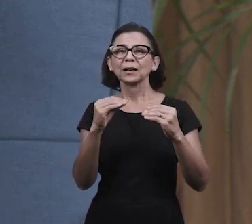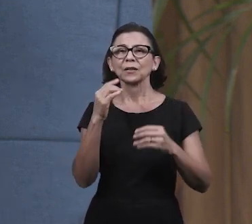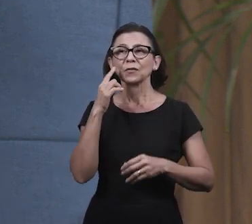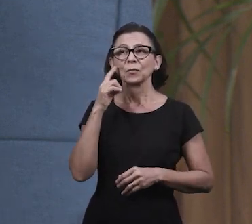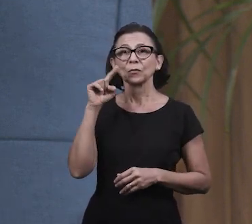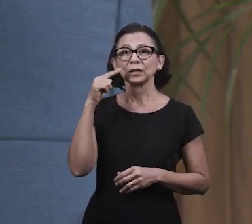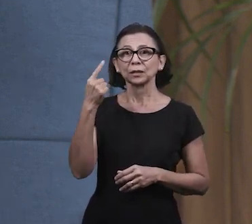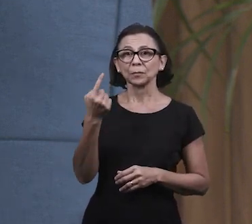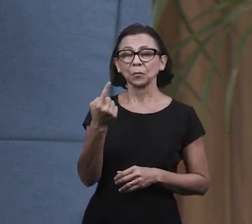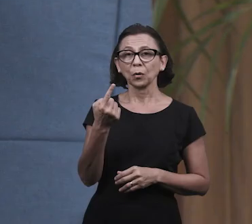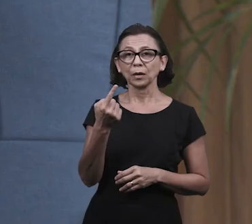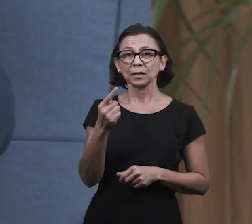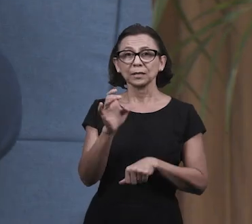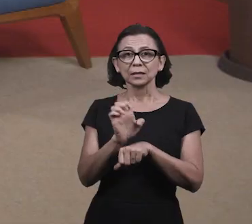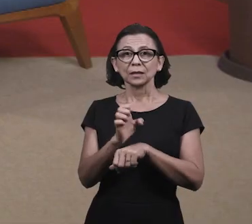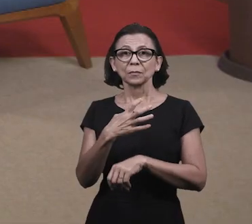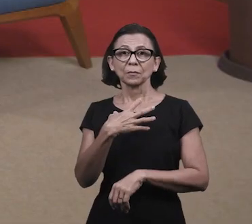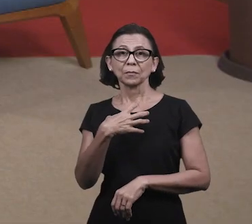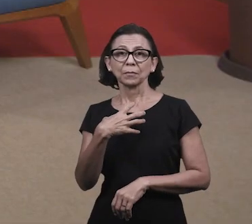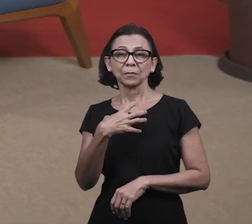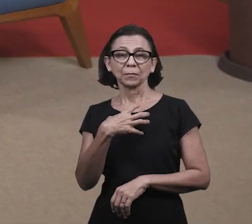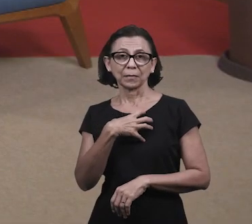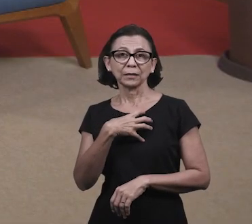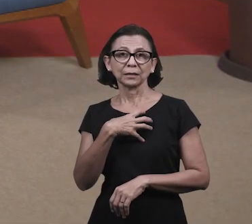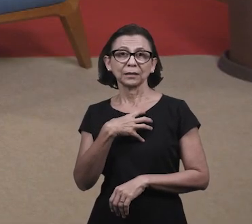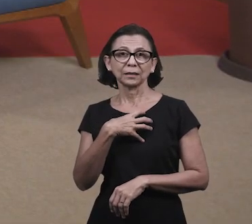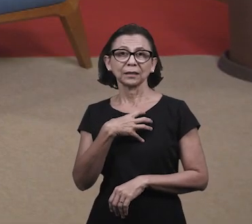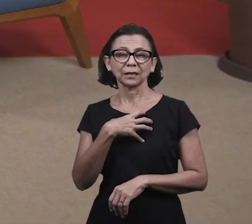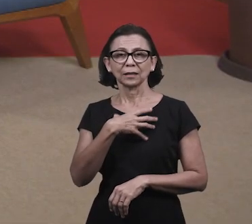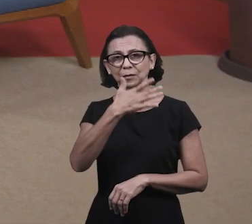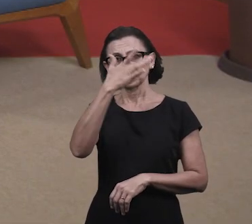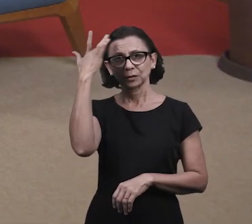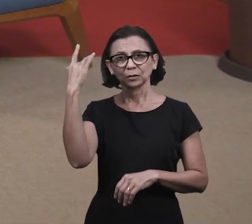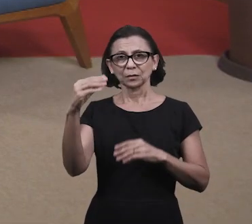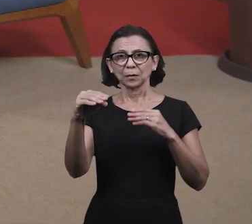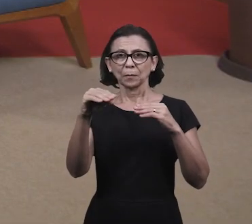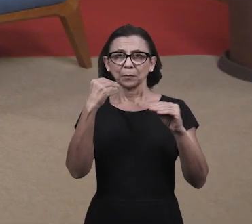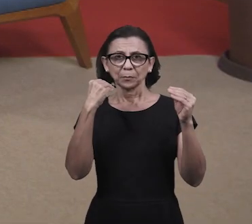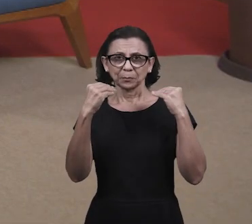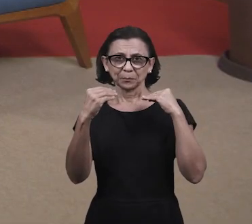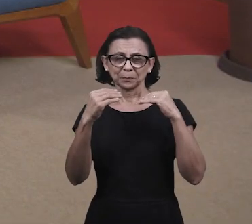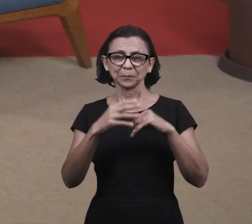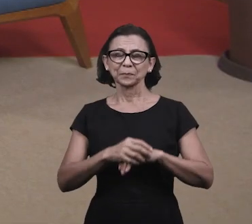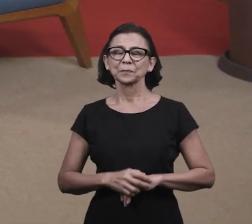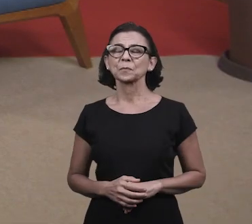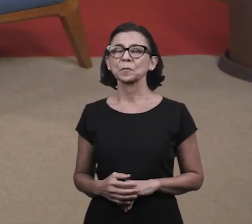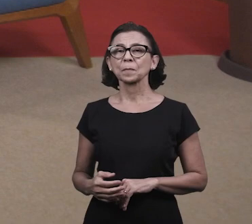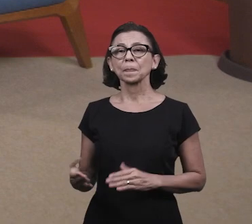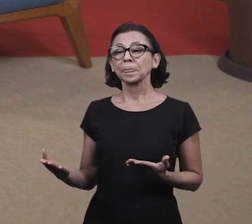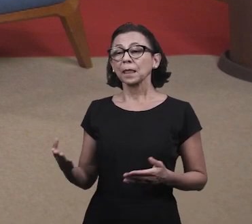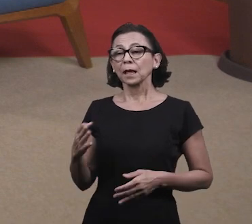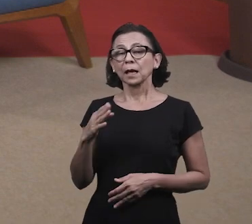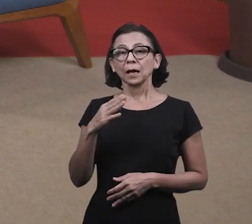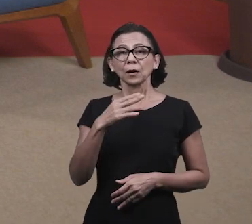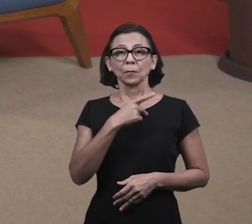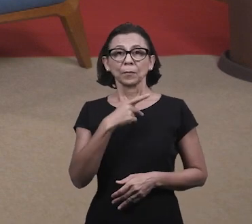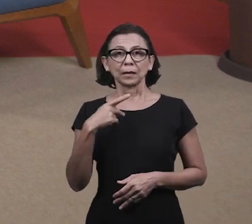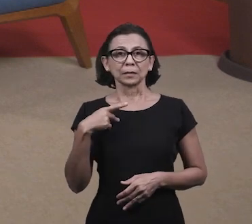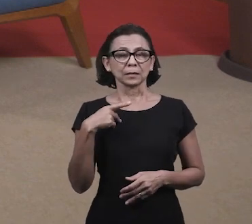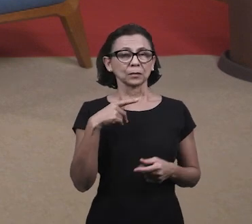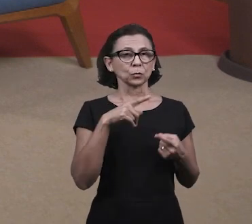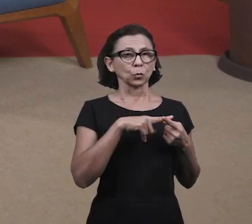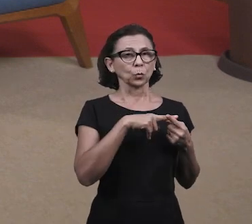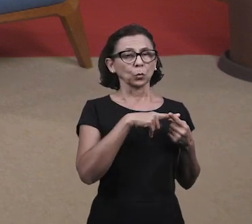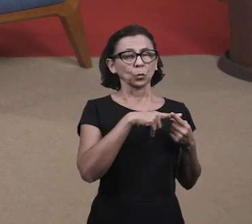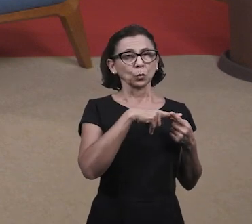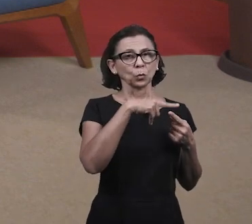à lire ici, quand nous allons voir d'ici peu un message qui est venu de l'État de Bahia. Mais avant cela, nous allons parler, discuter